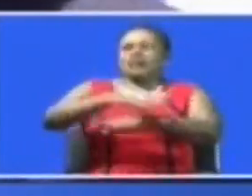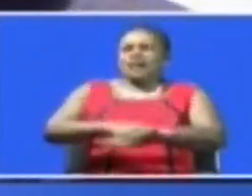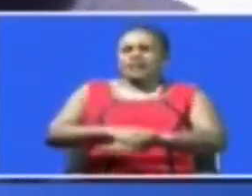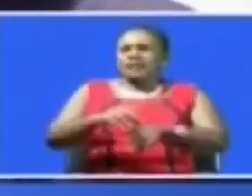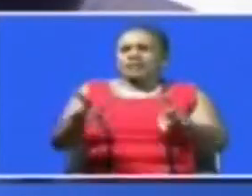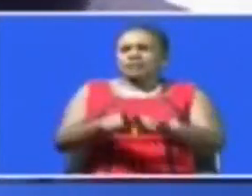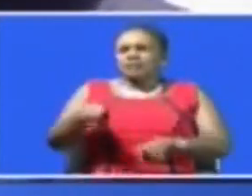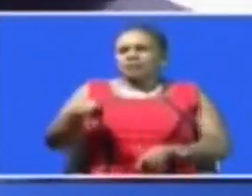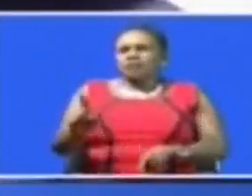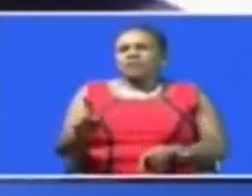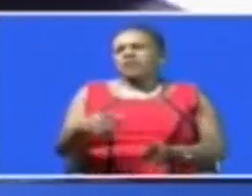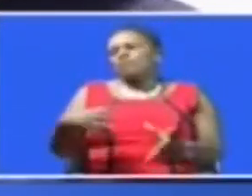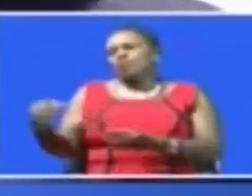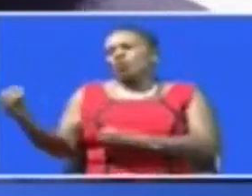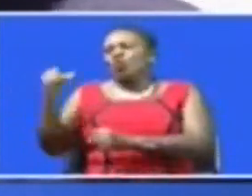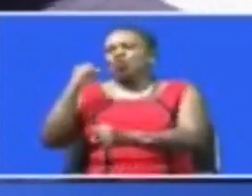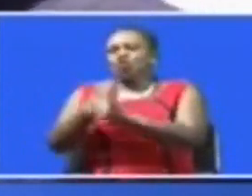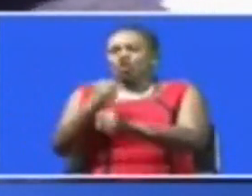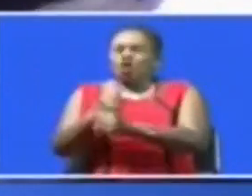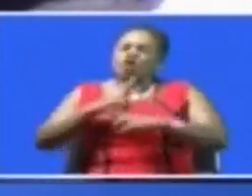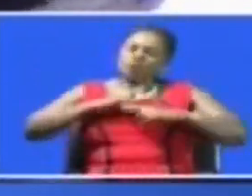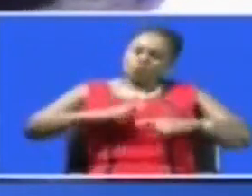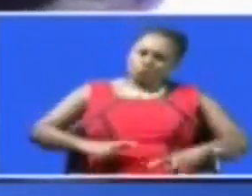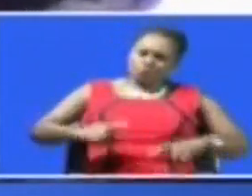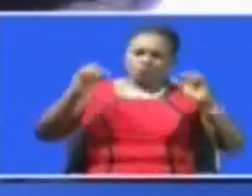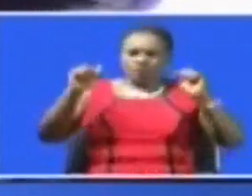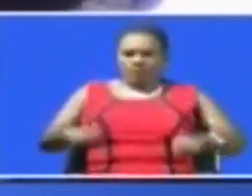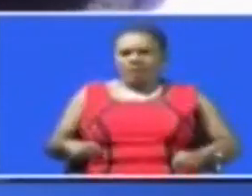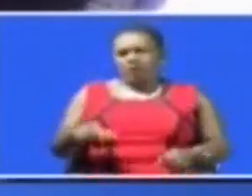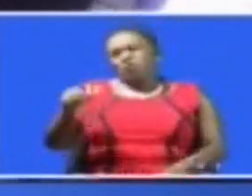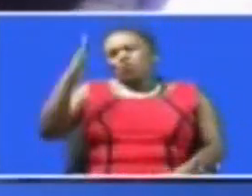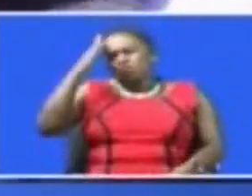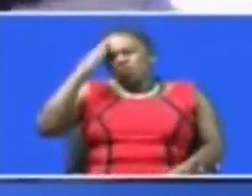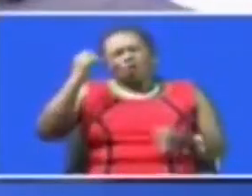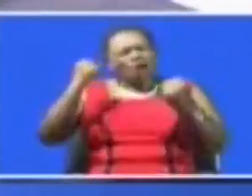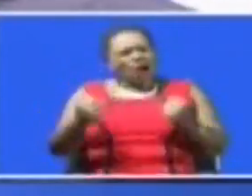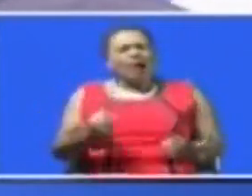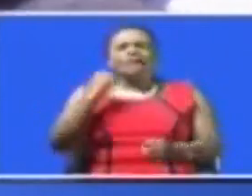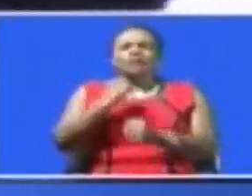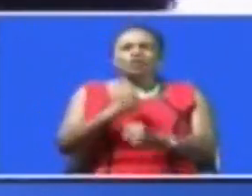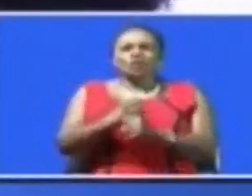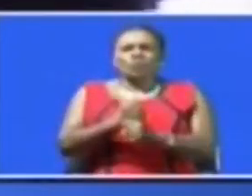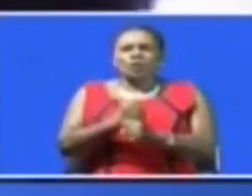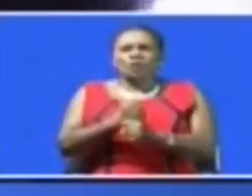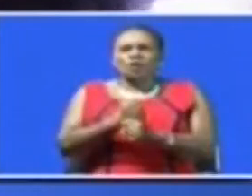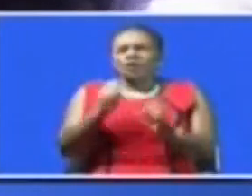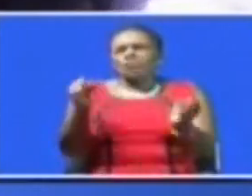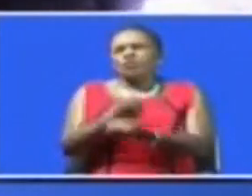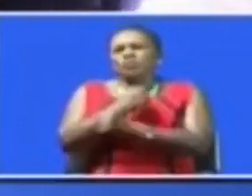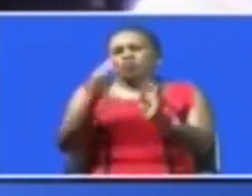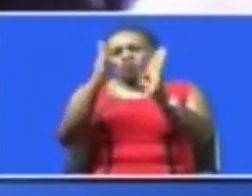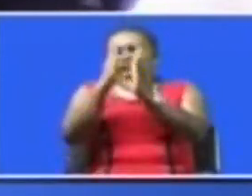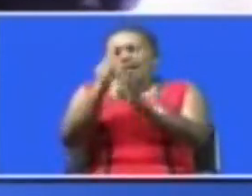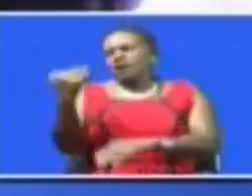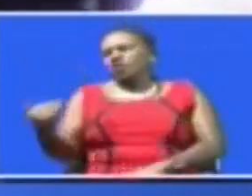jinsi ambao hata wewe mwenyewe unaweza kwenda kufanya kazi, kupumzika, kwa sababu hiyo ni kazi kubwa. Si kitu wajua, hatuwezi kuficha mtoto wa